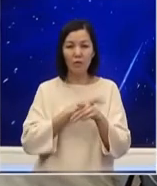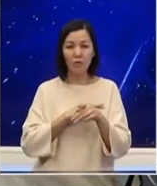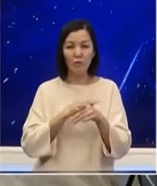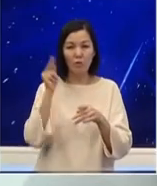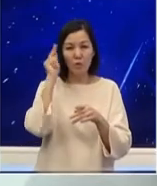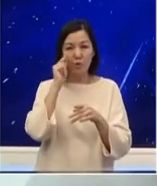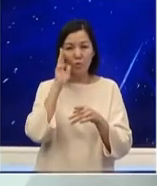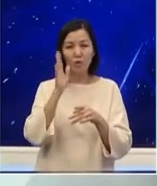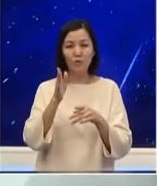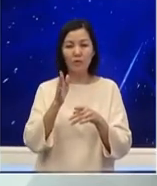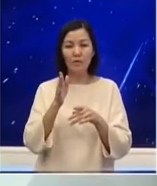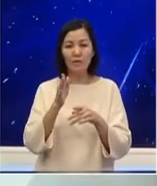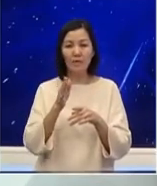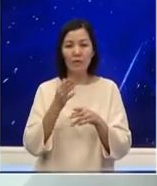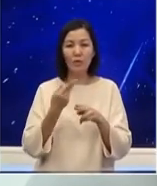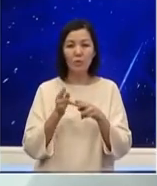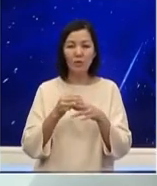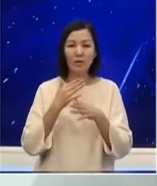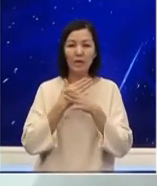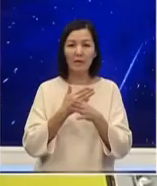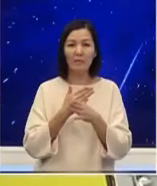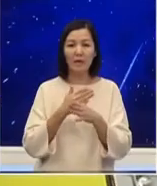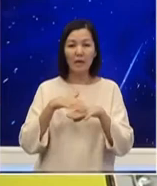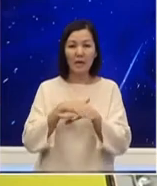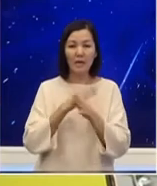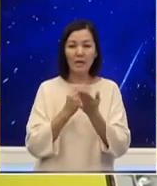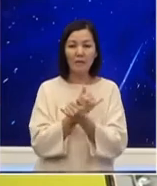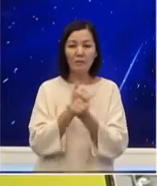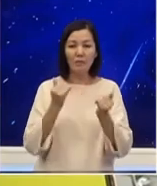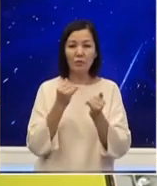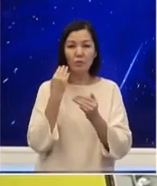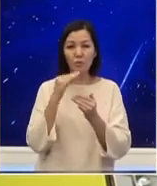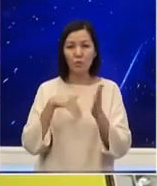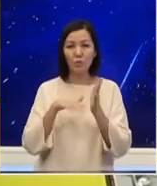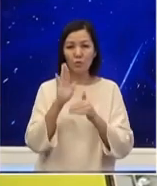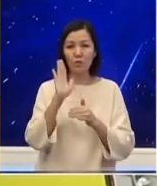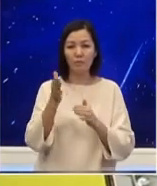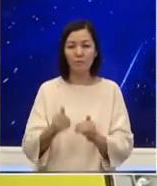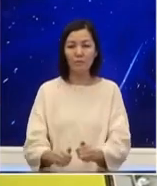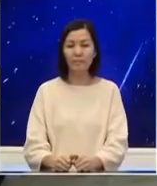өткізіледі. Мамандар осындай қарқынмен халыққа қызмет көрсету сапасын көтермек.